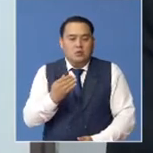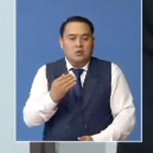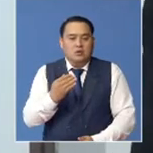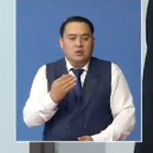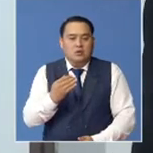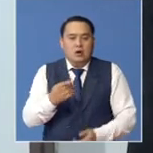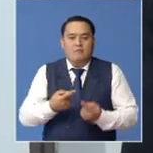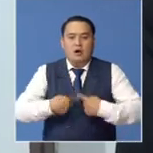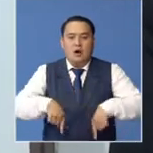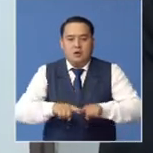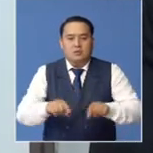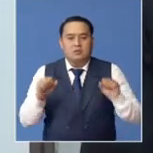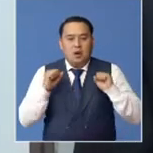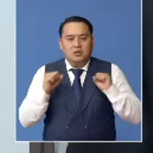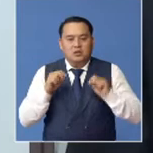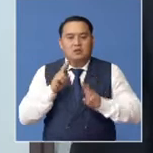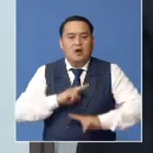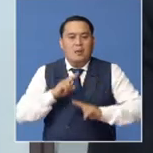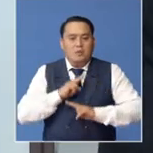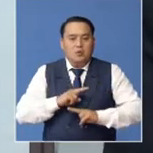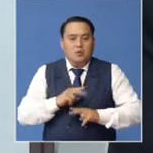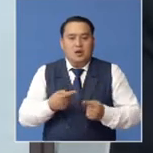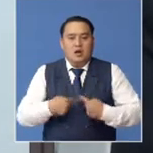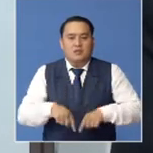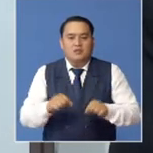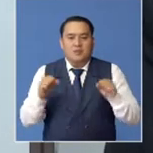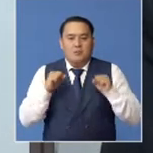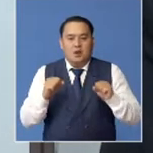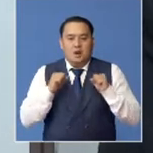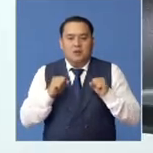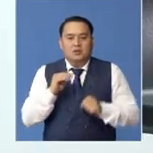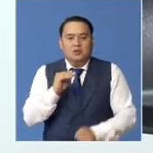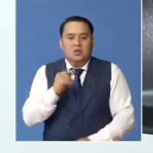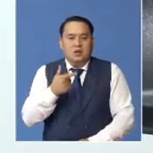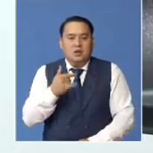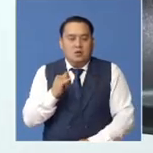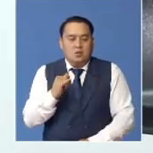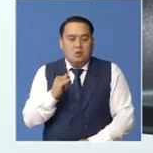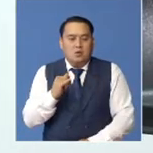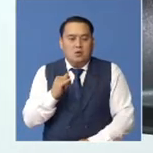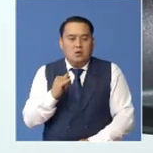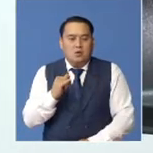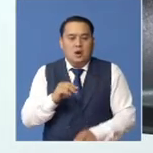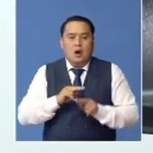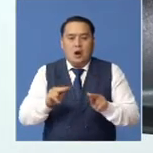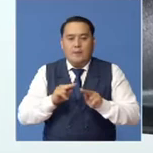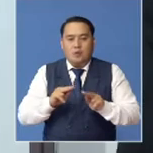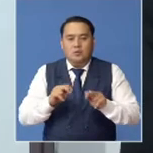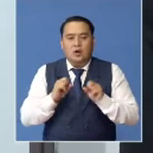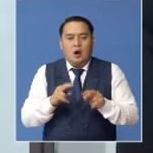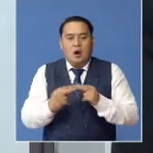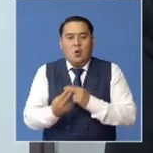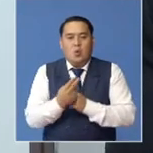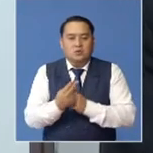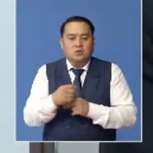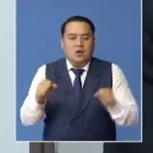из организаторов спортивной работы на кафедре спортивных дисциплин Жетысусского государственного университета. Как преподаватель, как педагог,